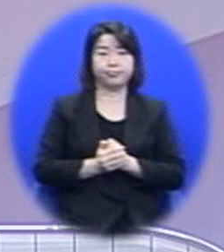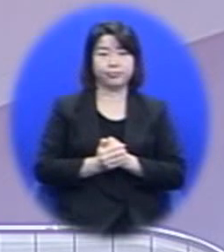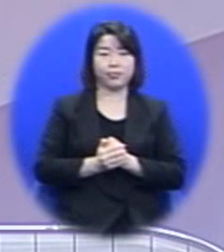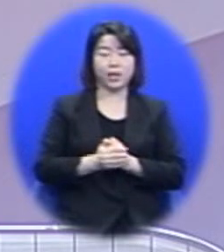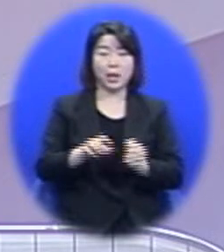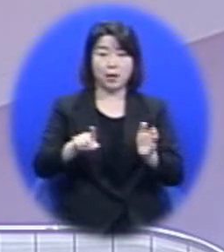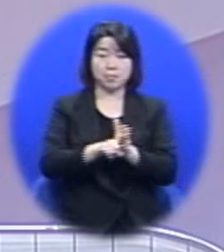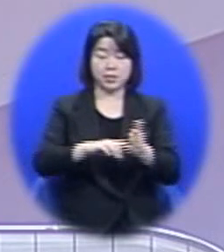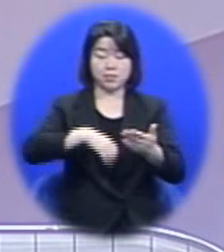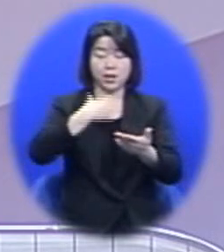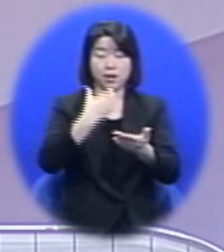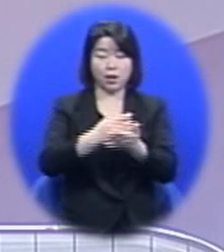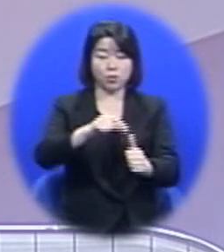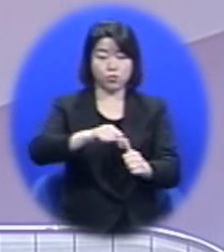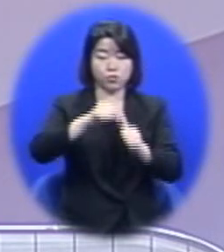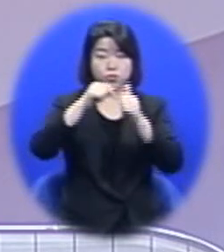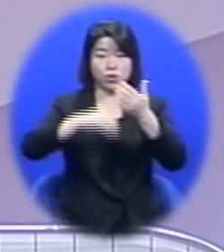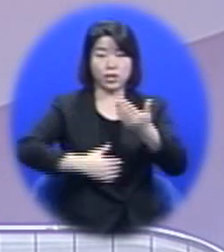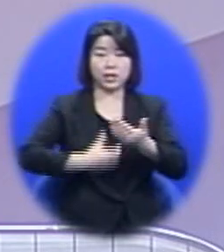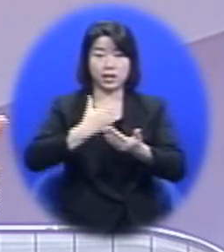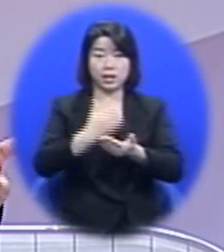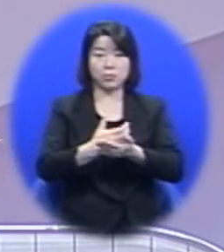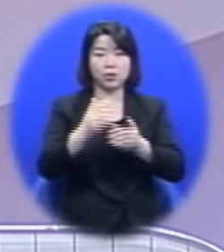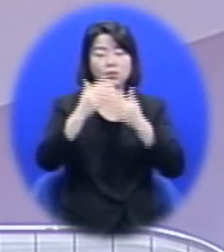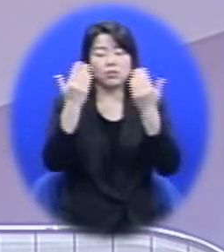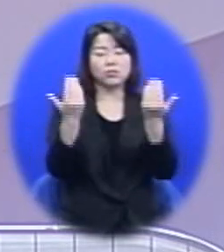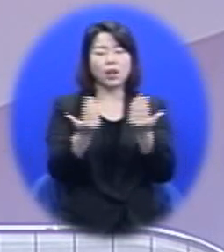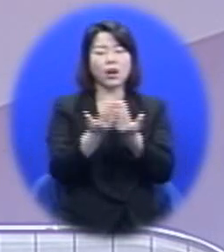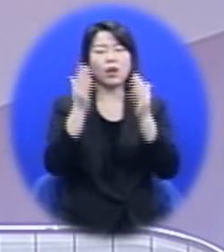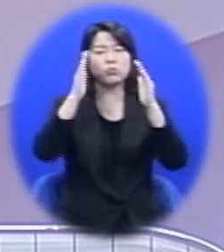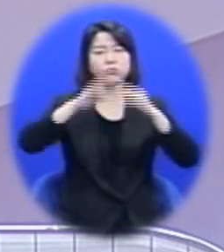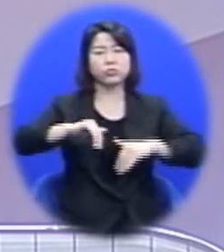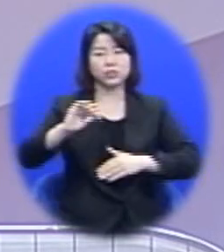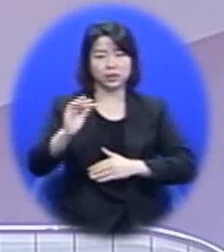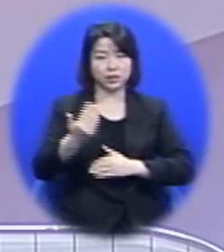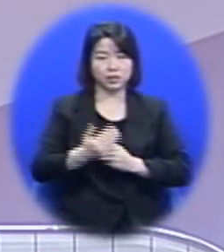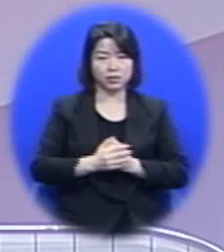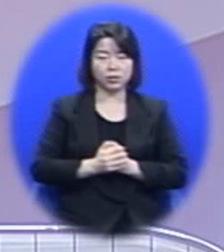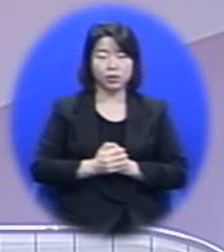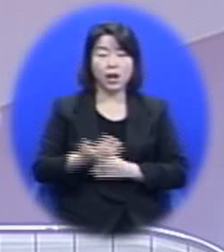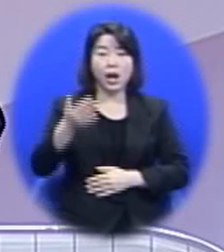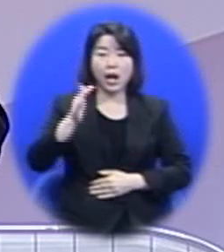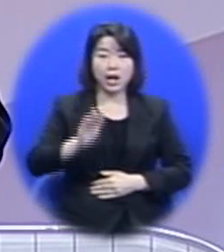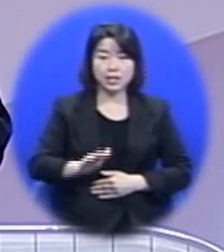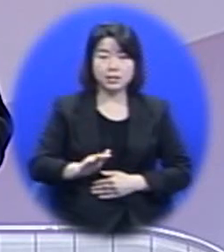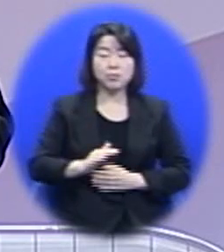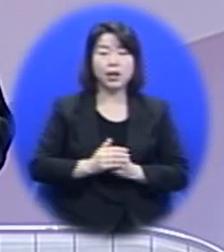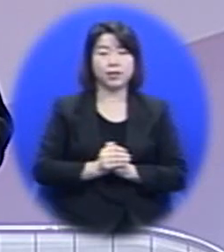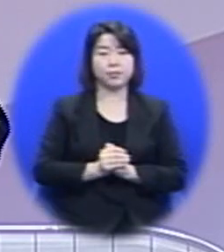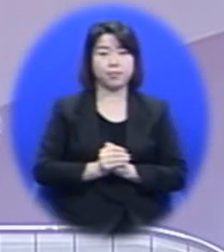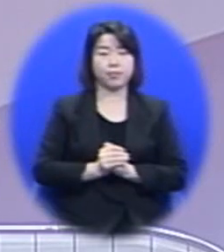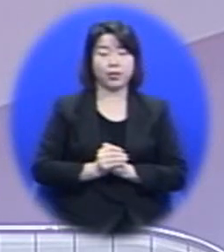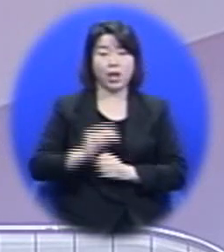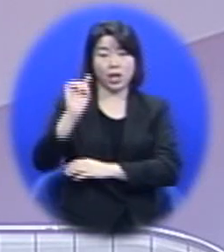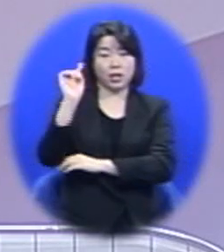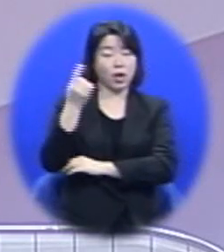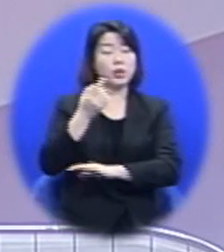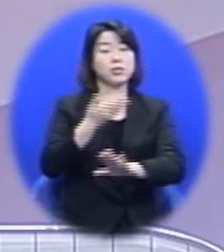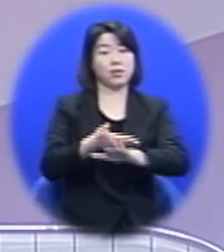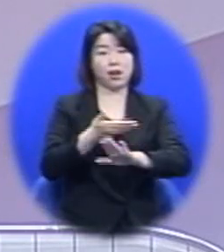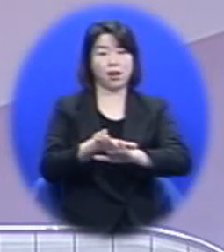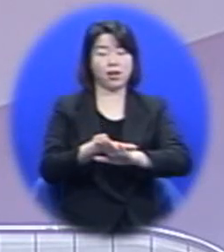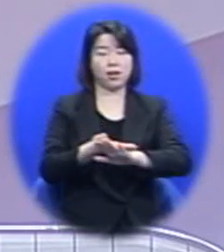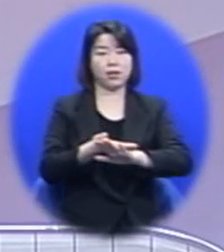믿음의 감격과 구원의 기쁨 다 무너져 버리고 맙니다. 그런데 다윗은